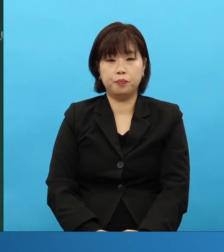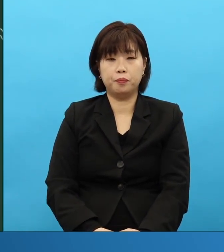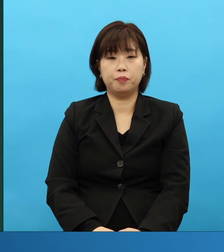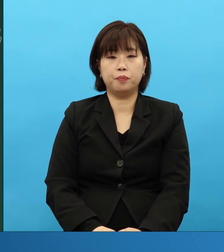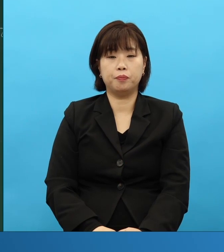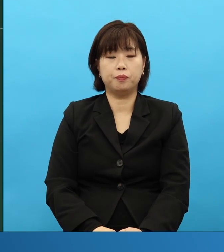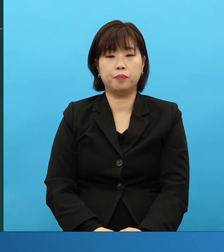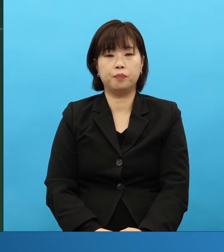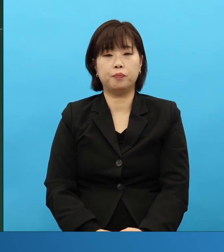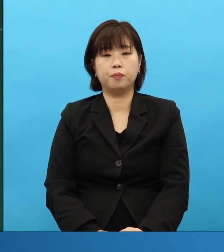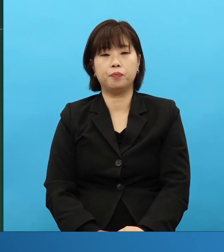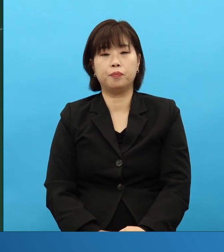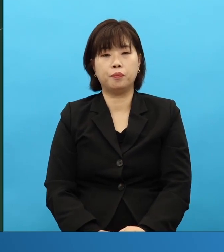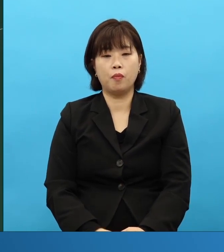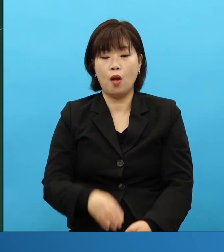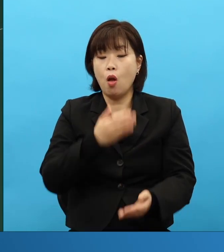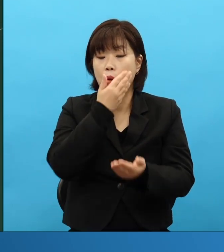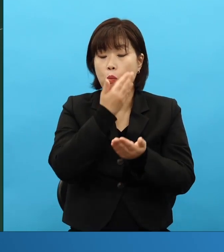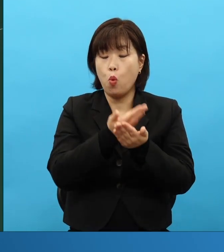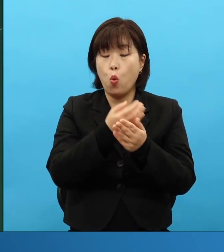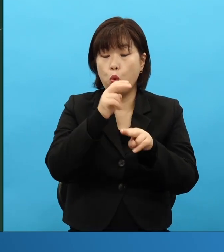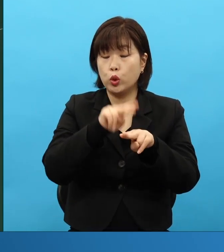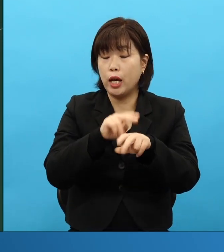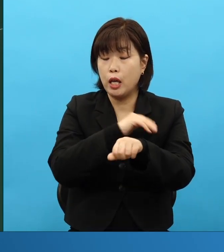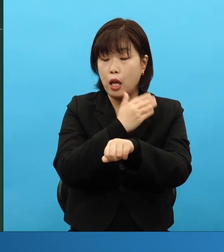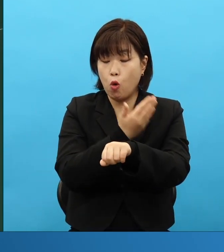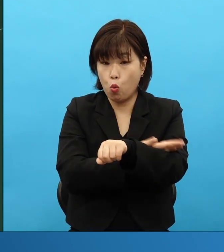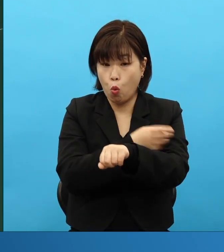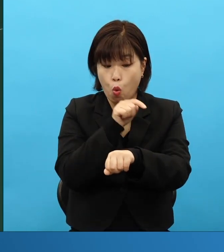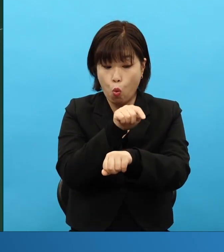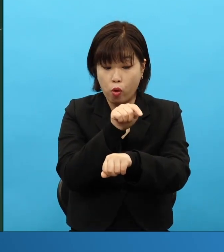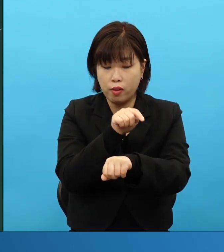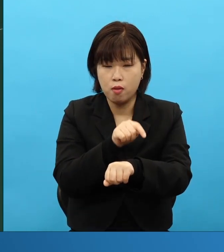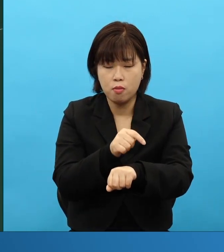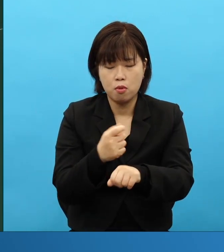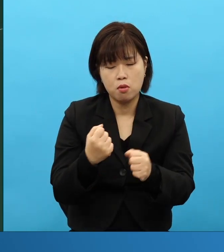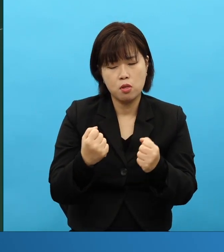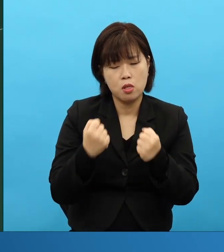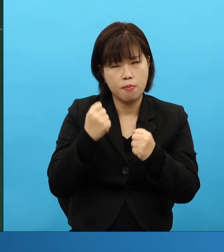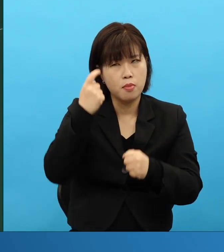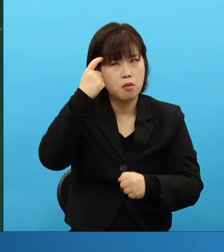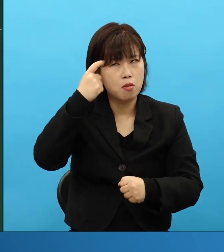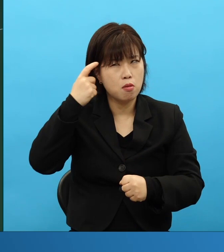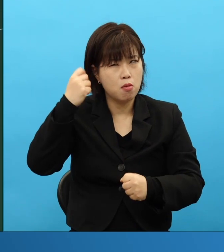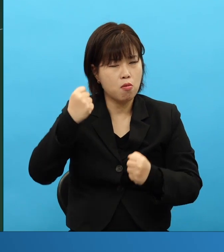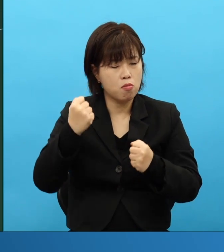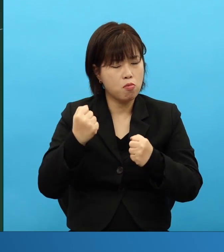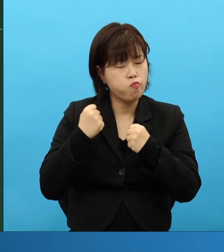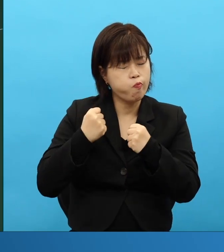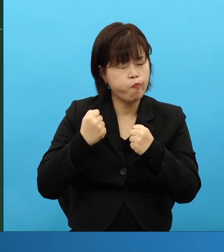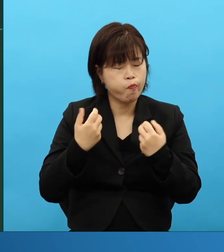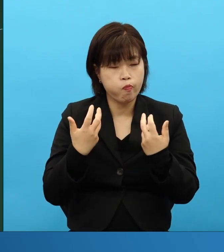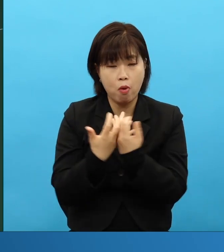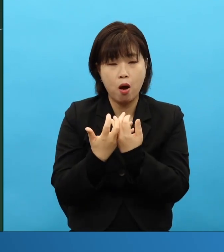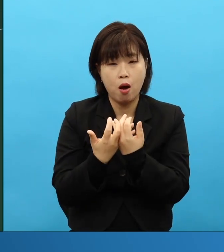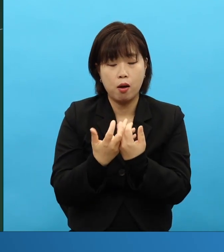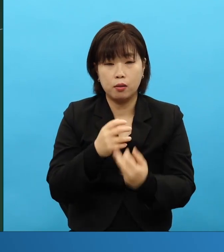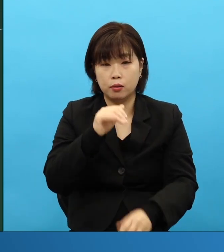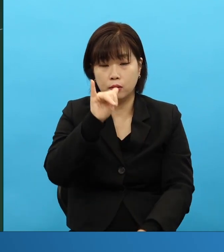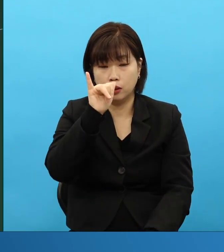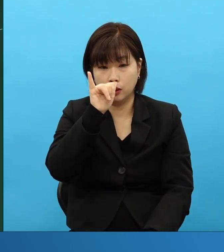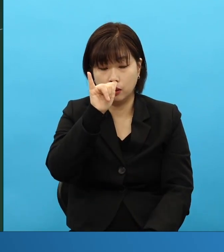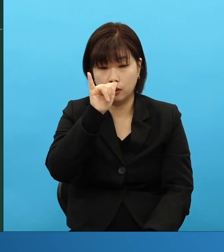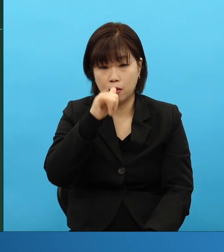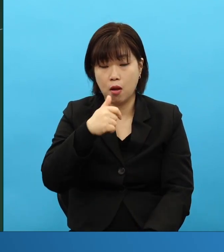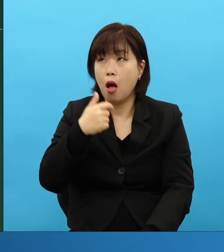엄청난 영적 에너지들이 들어있어요. There's tremendous spiritual 그래서 energy. 기도한다는 이 말은요. 단순하게 내만 살아나는 게 아니에요. 굉장히 영이